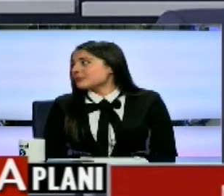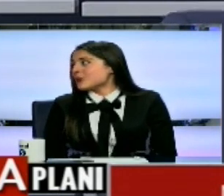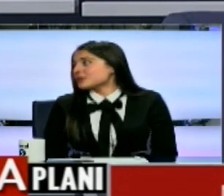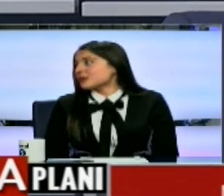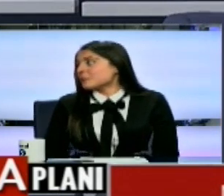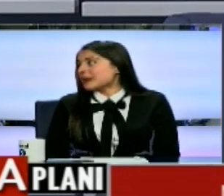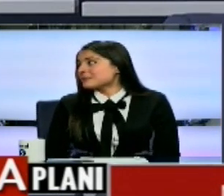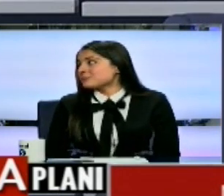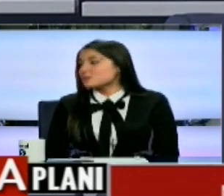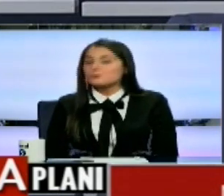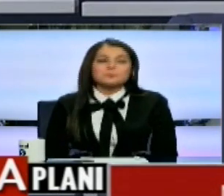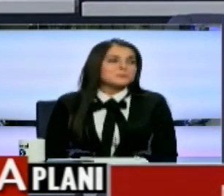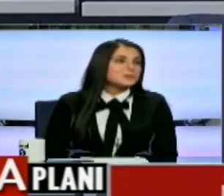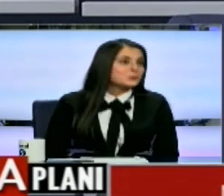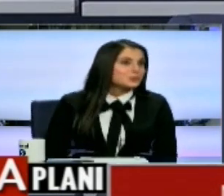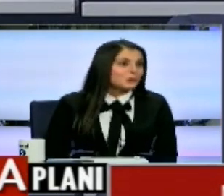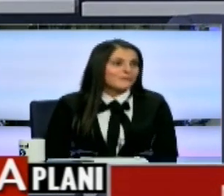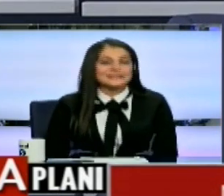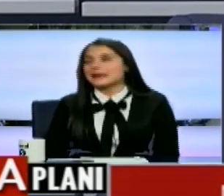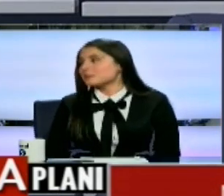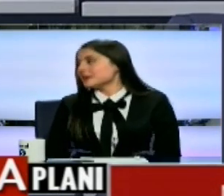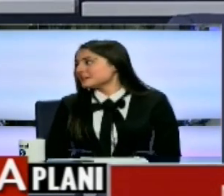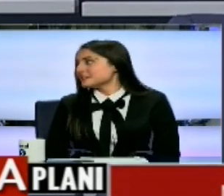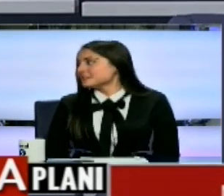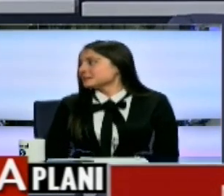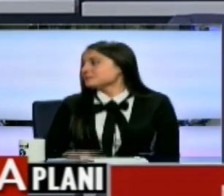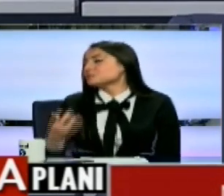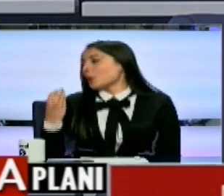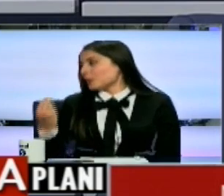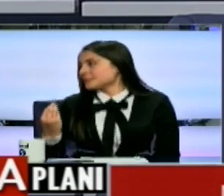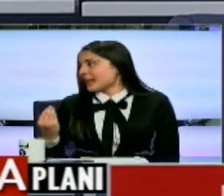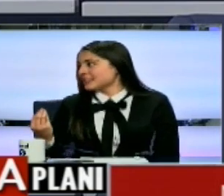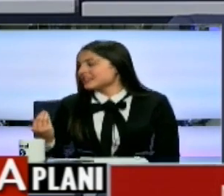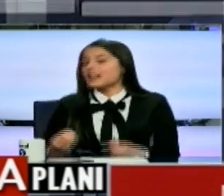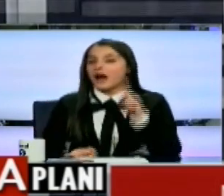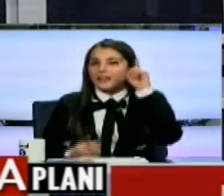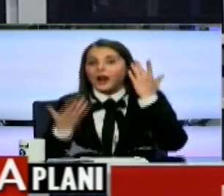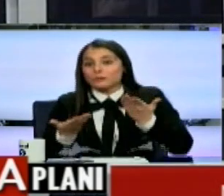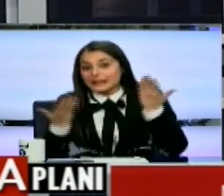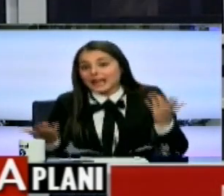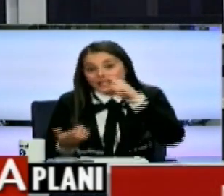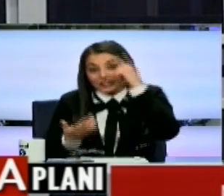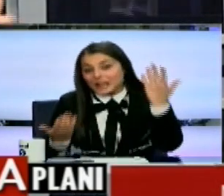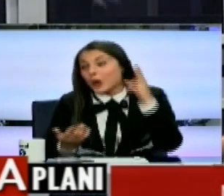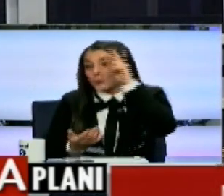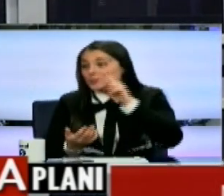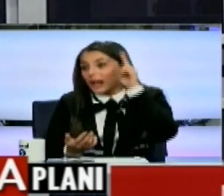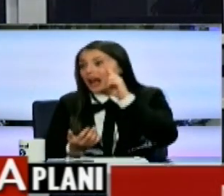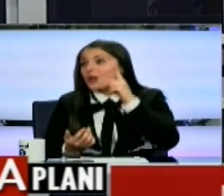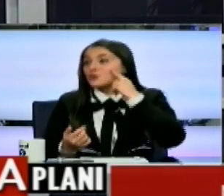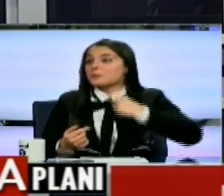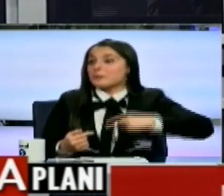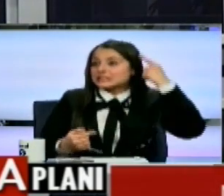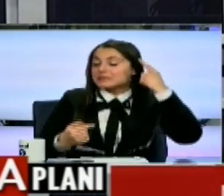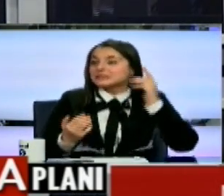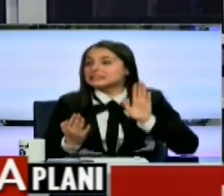bende başka, AK Parti benim için büyük bir tutku diyor Veysel Bey. Evet, çok güzel. Allah kabul eder inşallah rüyasını Sayın